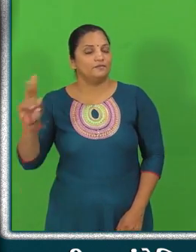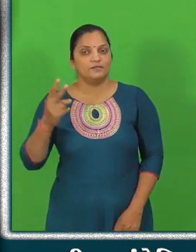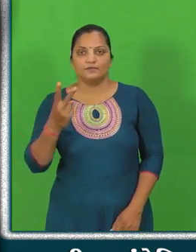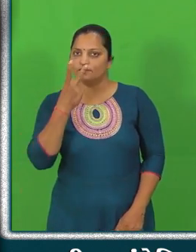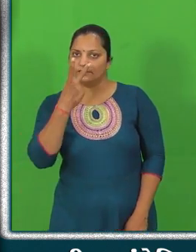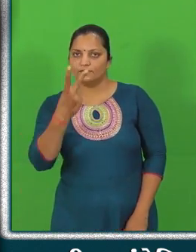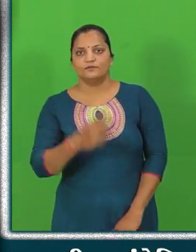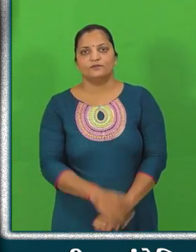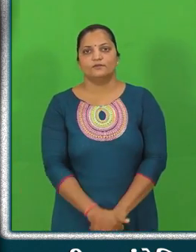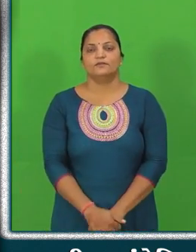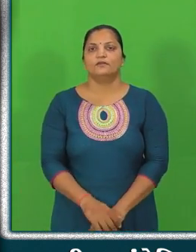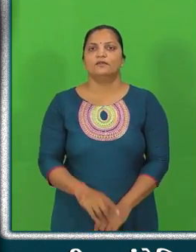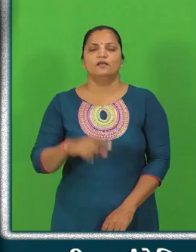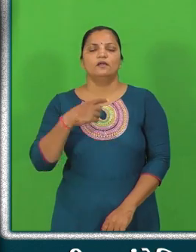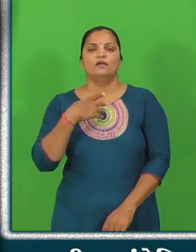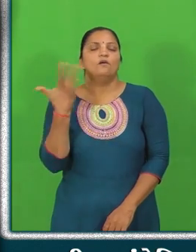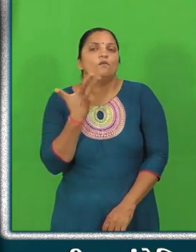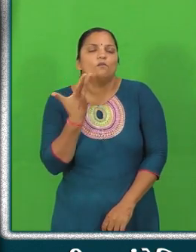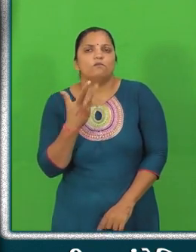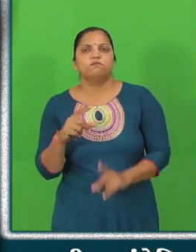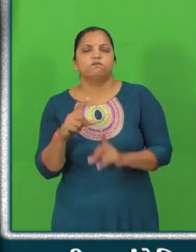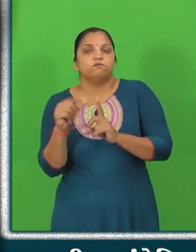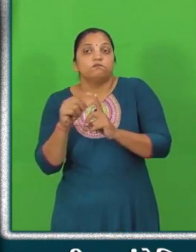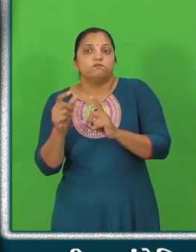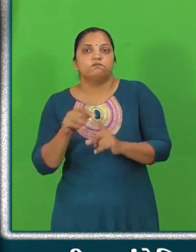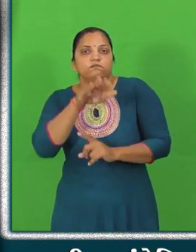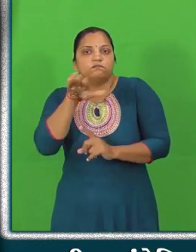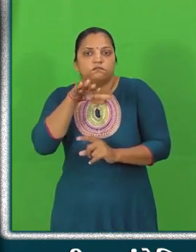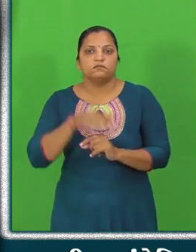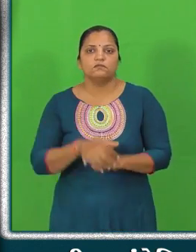ફરી એક વખત જોઈએ અહીંયા શું થાય છે પરિસ્થિતિ।